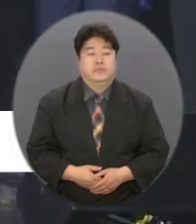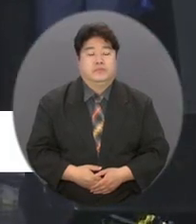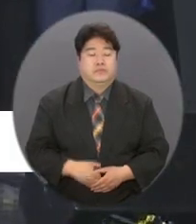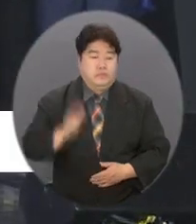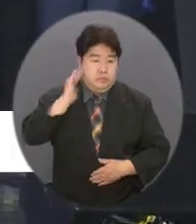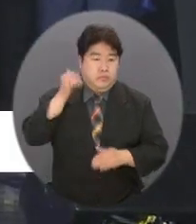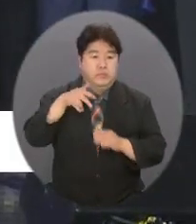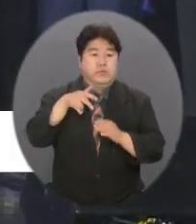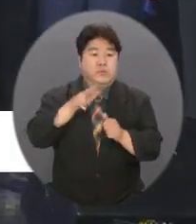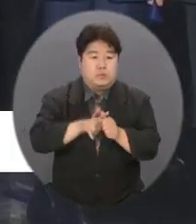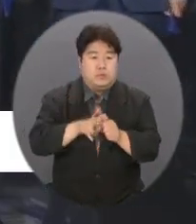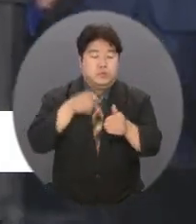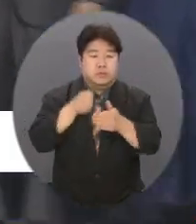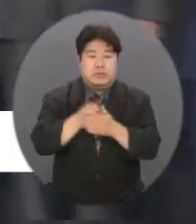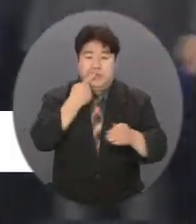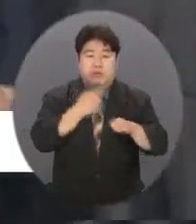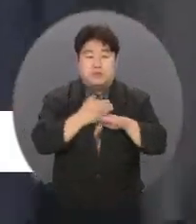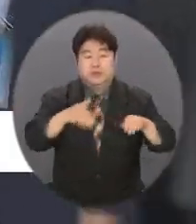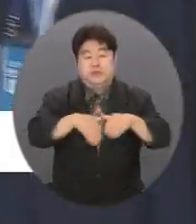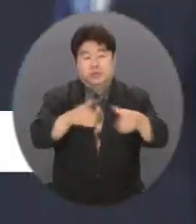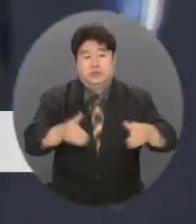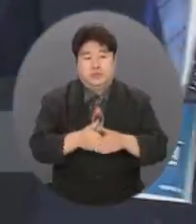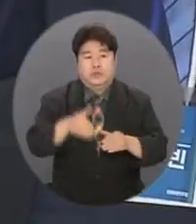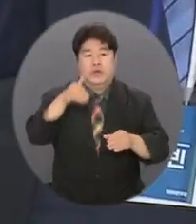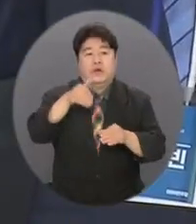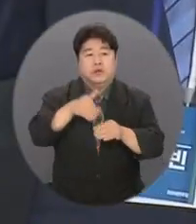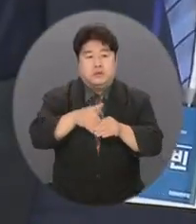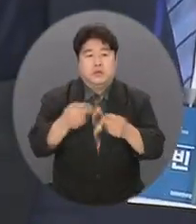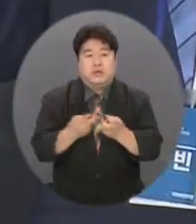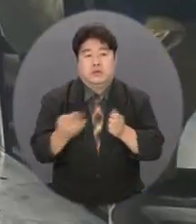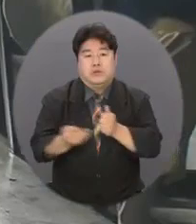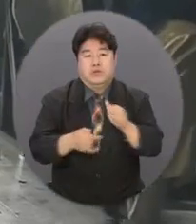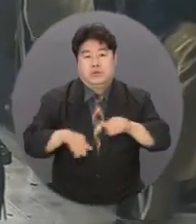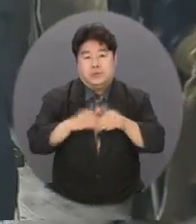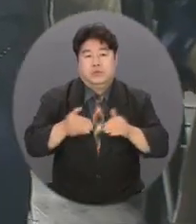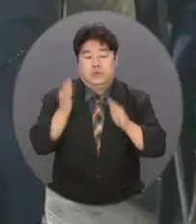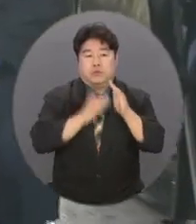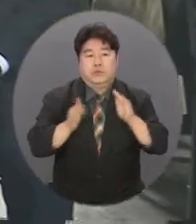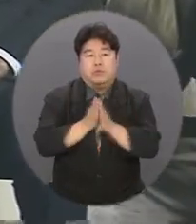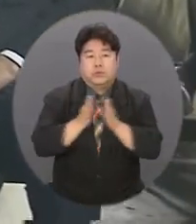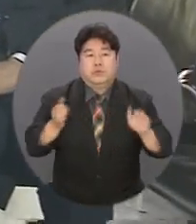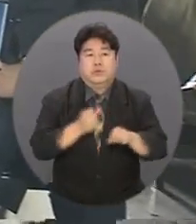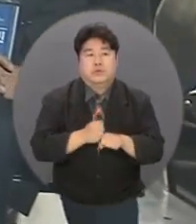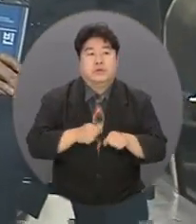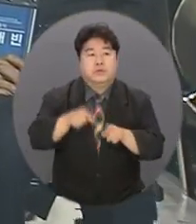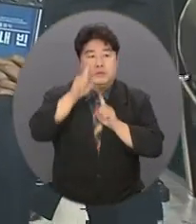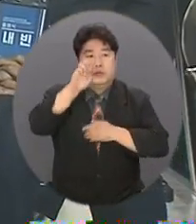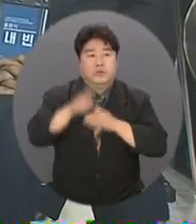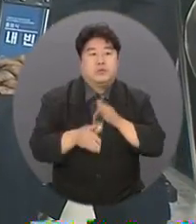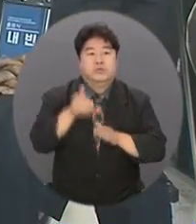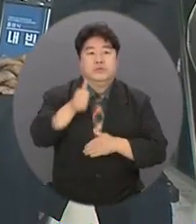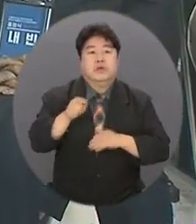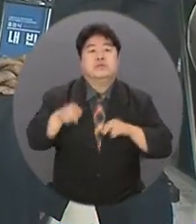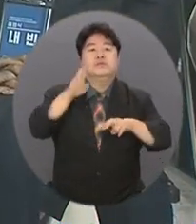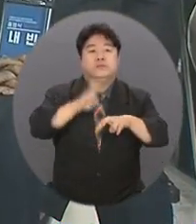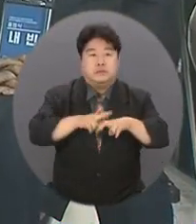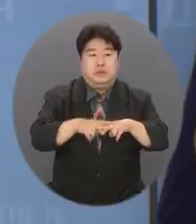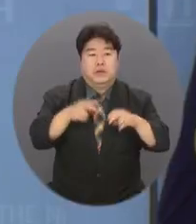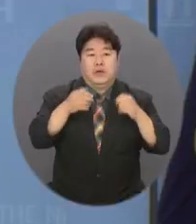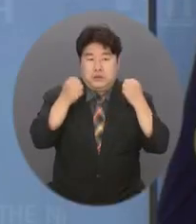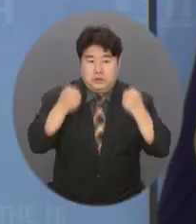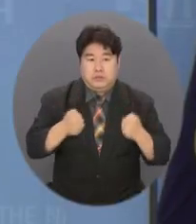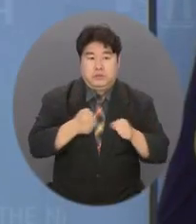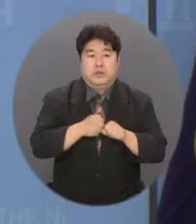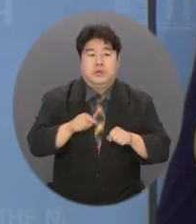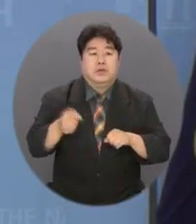대선 후보를 결정한 민주당 의원 습작 현대 위를 공식 출범 시킨다 이용섭 광주시장 도 그 자리에 있었습니다 그리고 지난